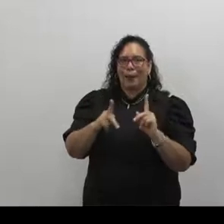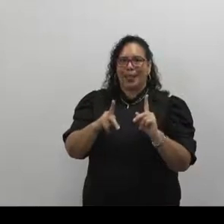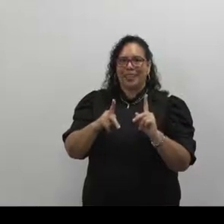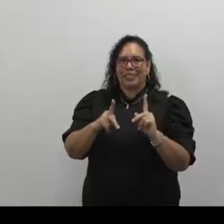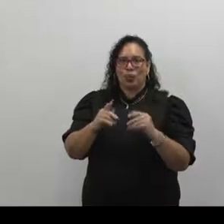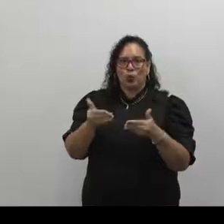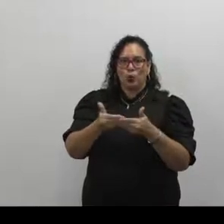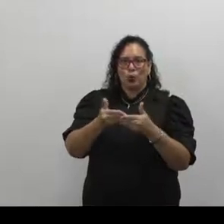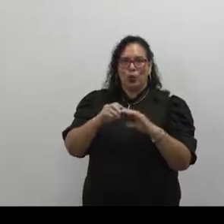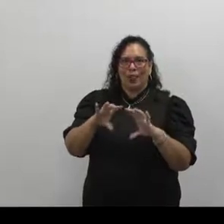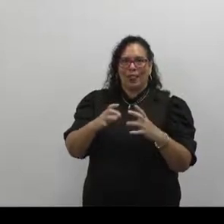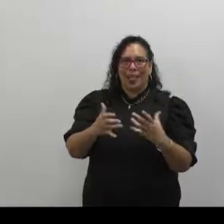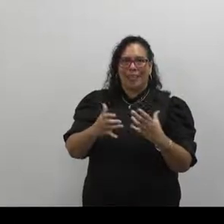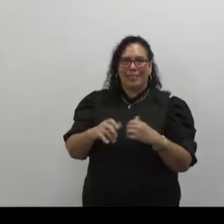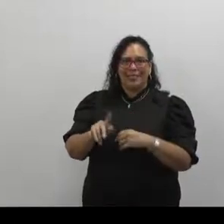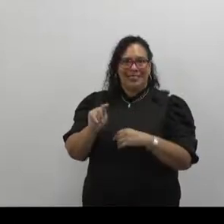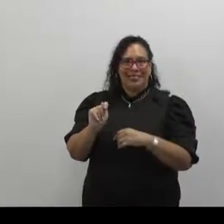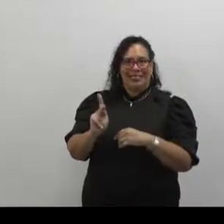รียนจะมวย